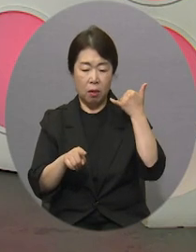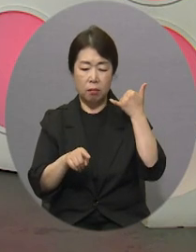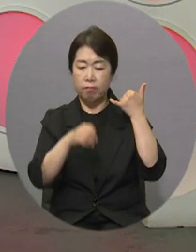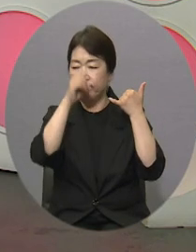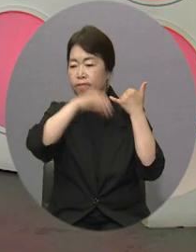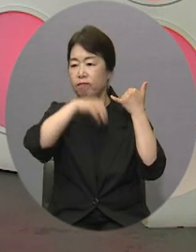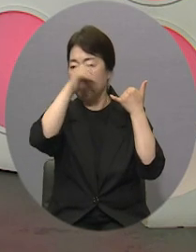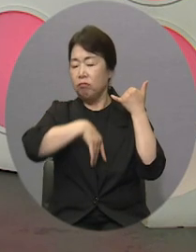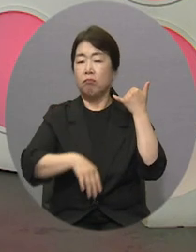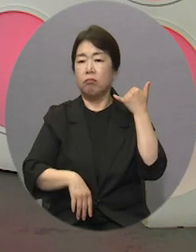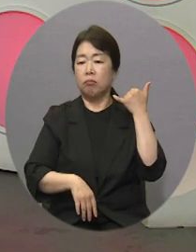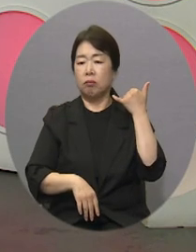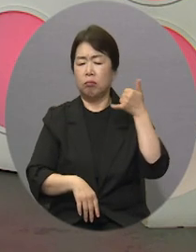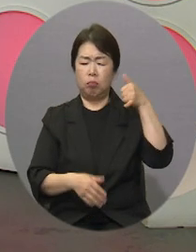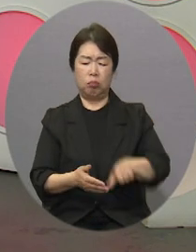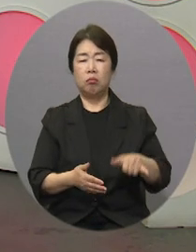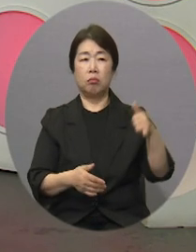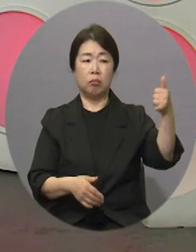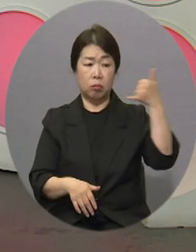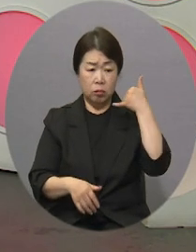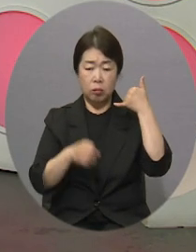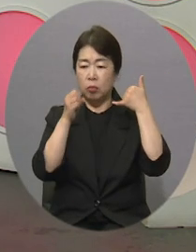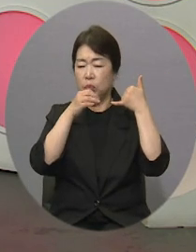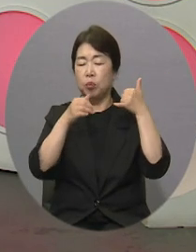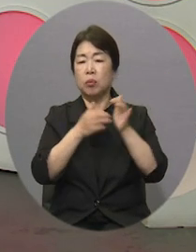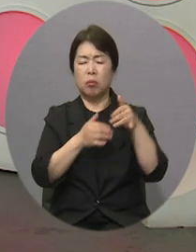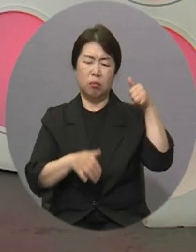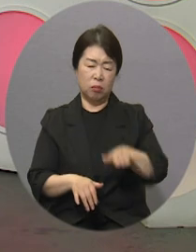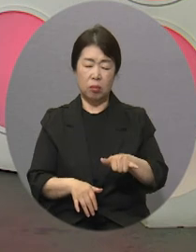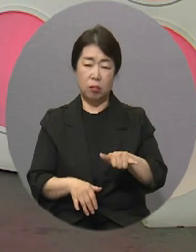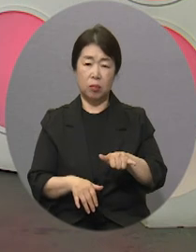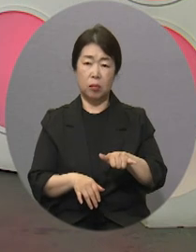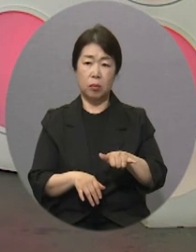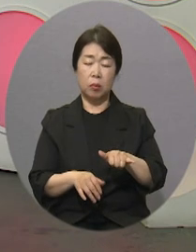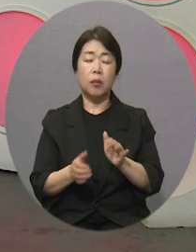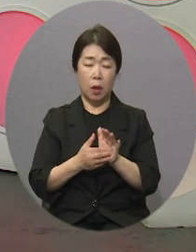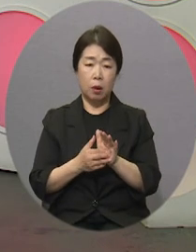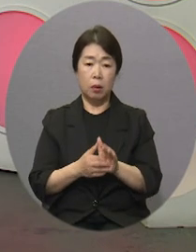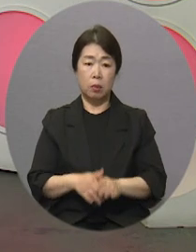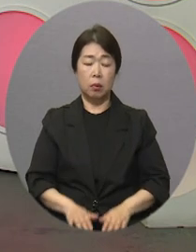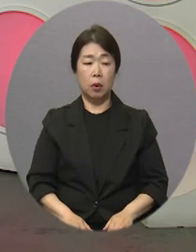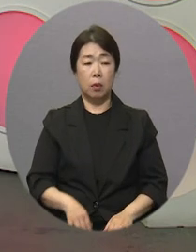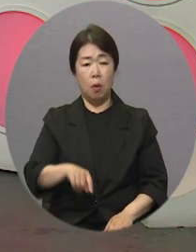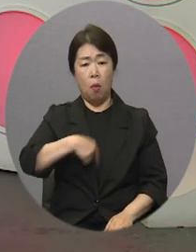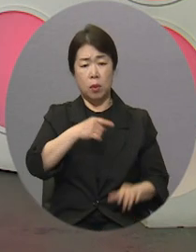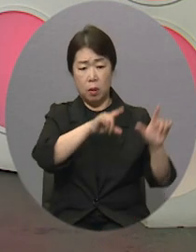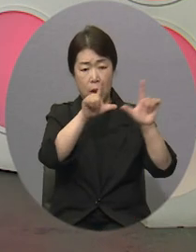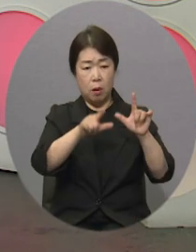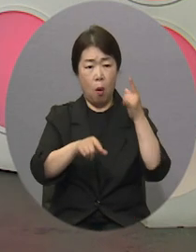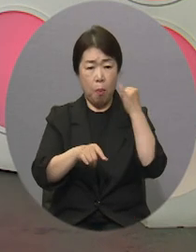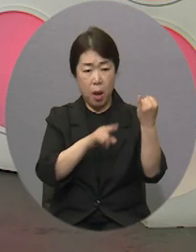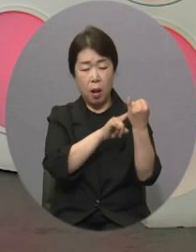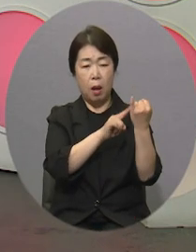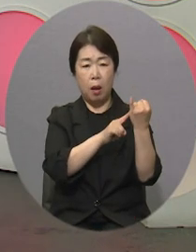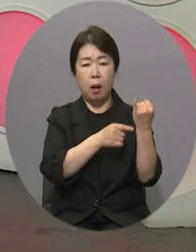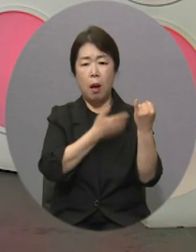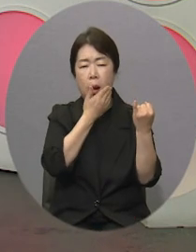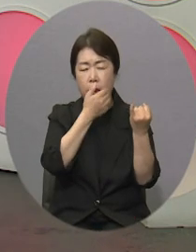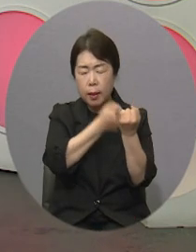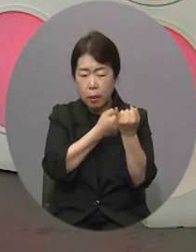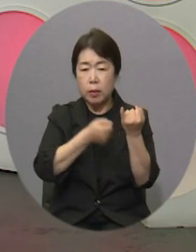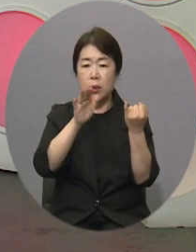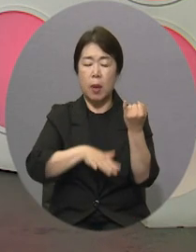시큰둥하게 대답하고 끊었습니다. 혼자 지내는 엄마가 안쓰러워 곰살맞게 정담을 나누곤